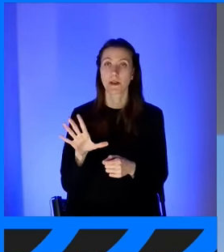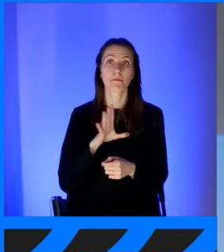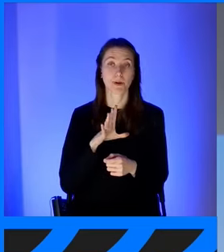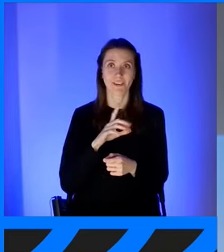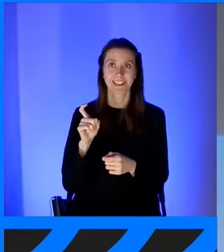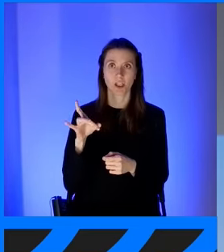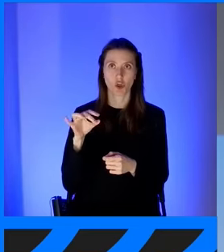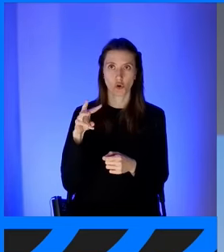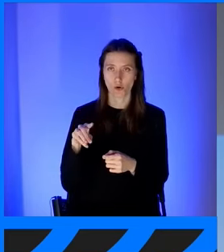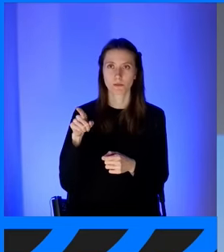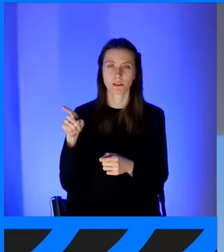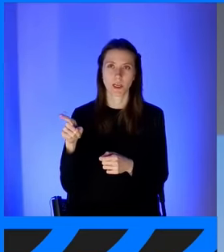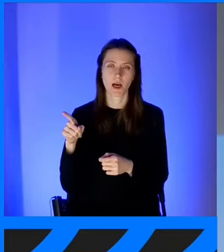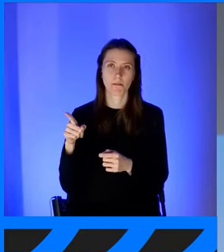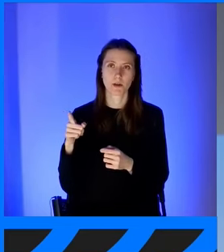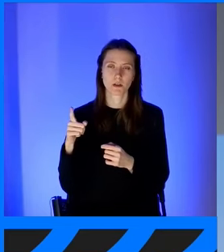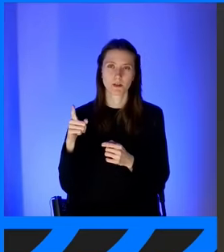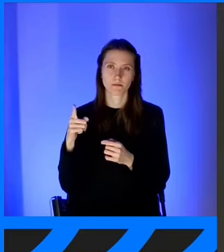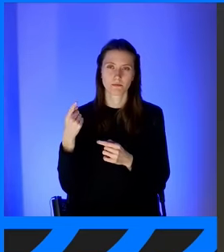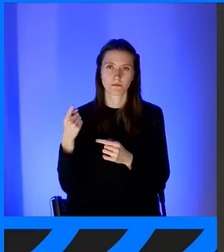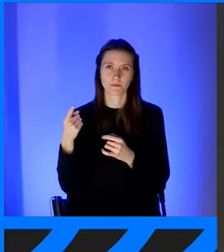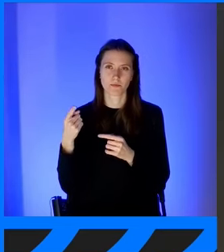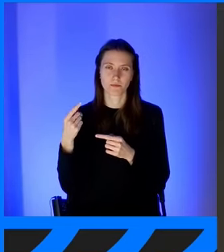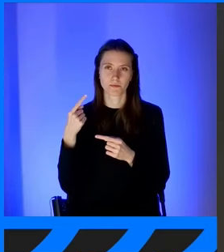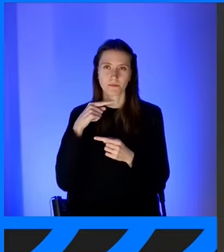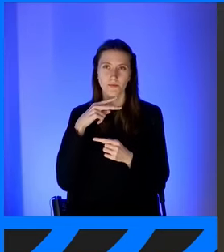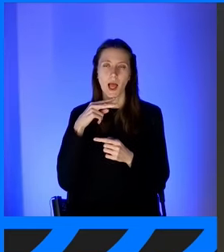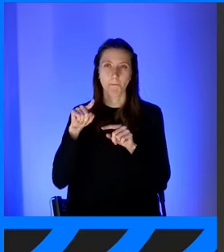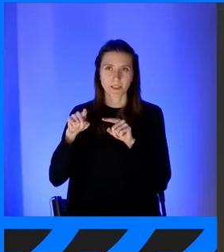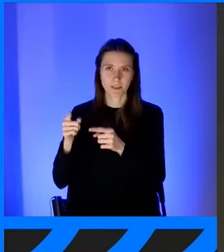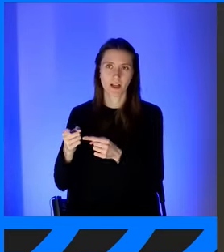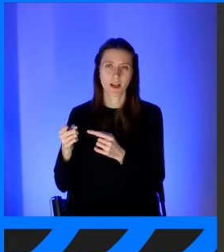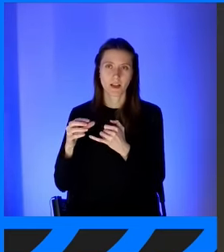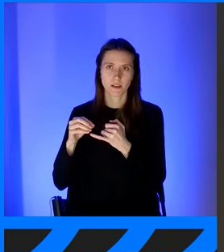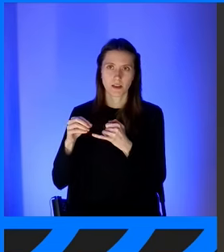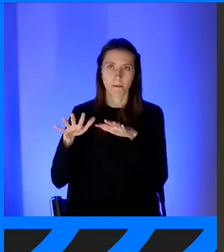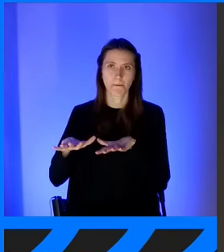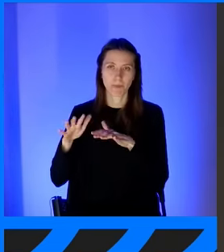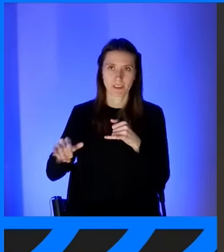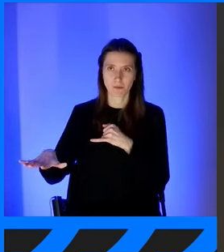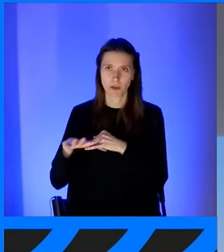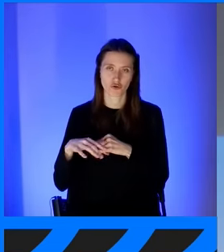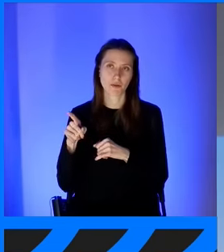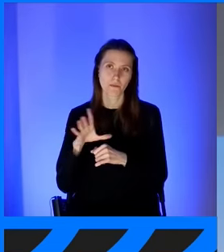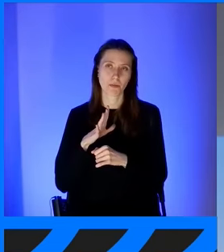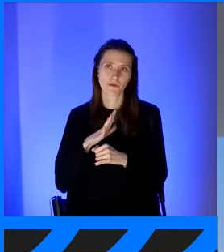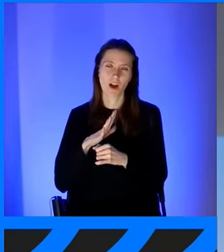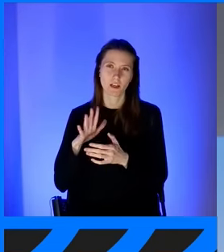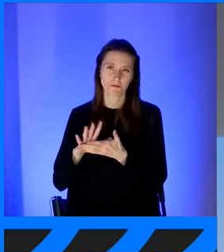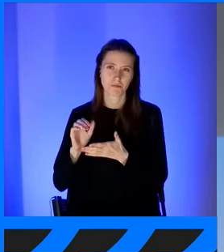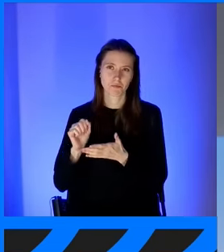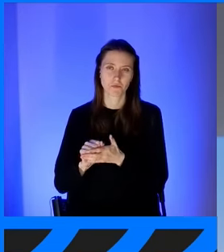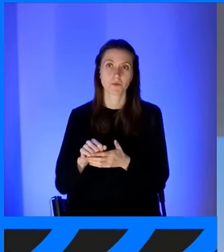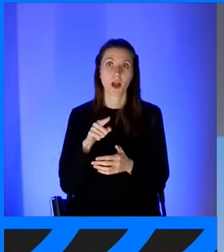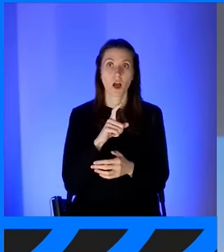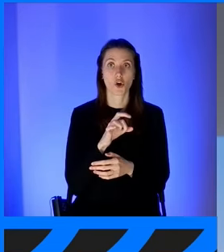Chrome пошаливает на десктопе вебе. То есть в Chrome у нас своя там реализация всех этих сценариев.